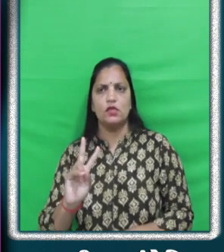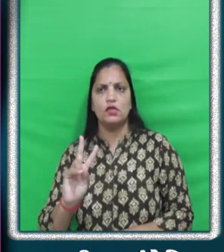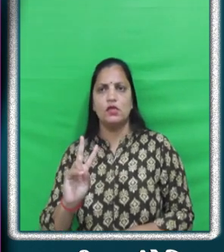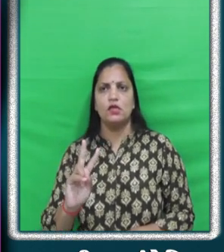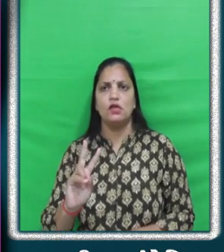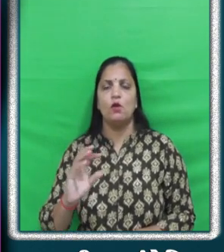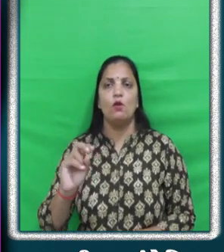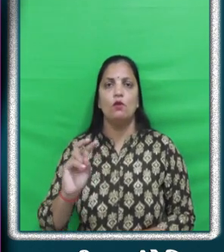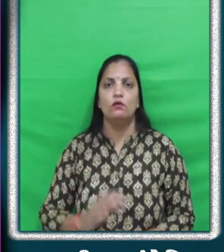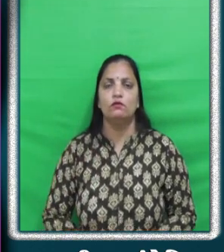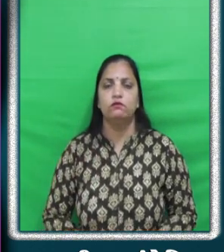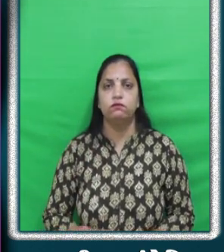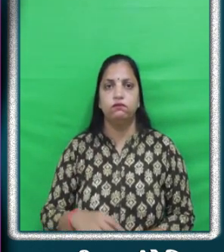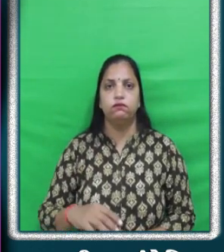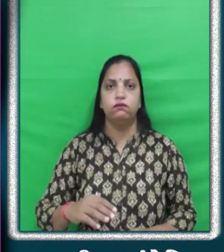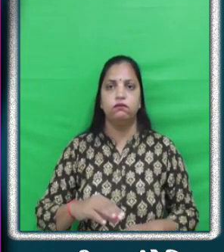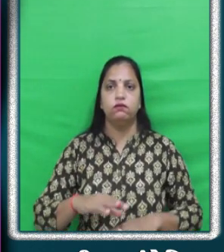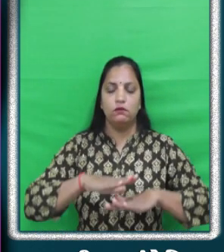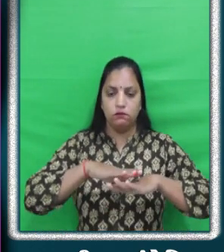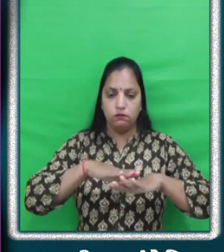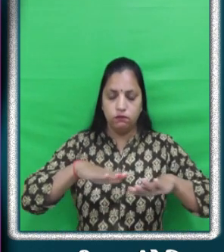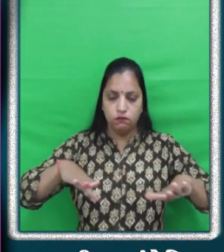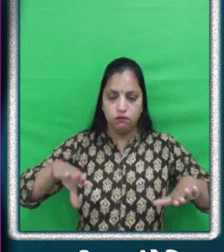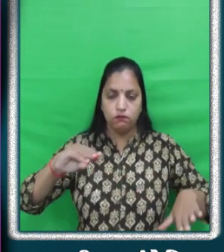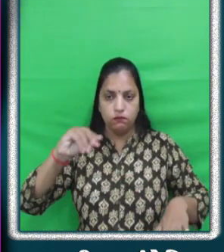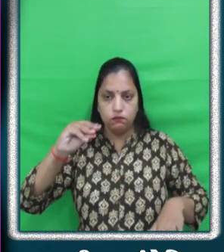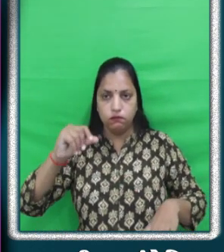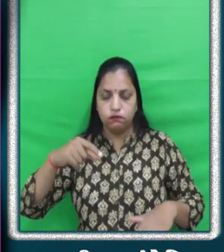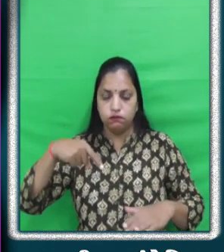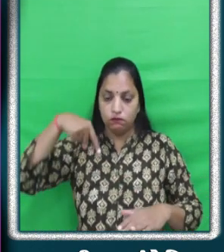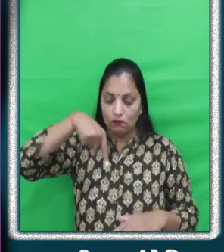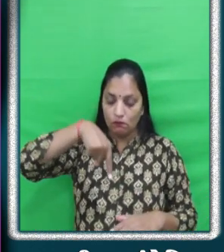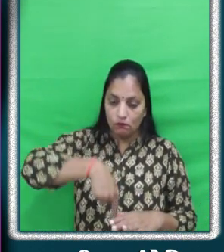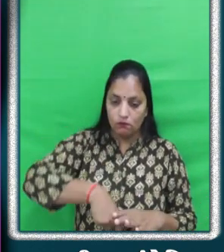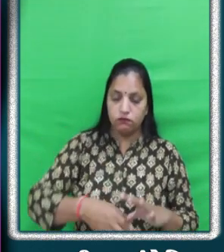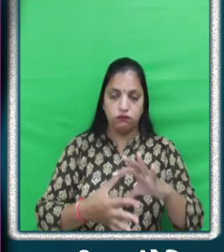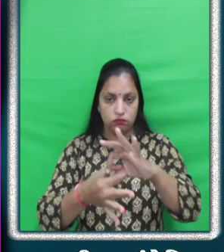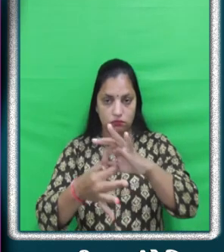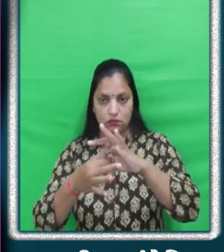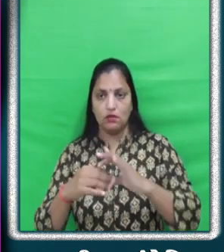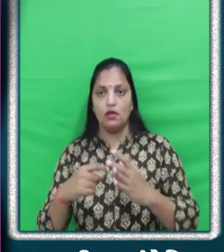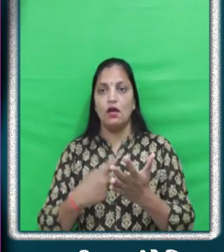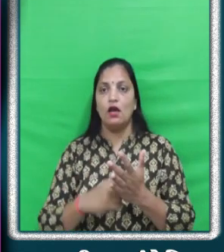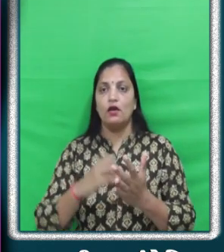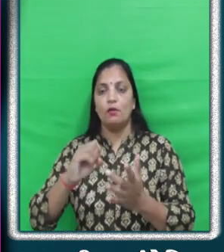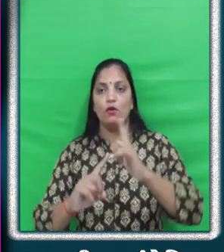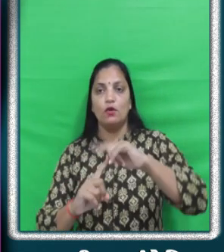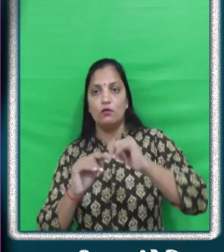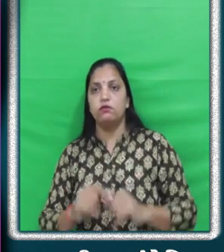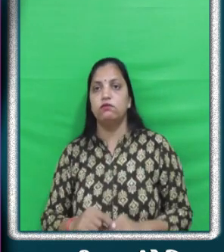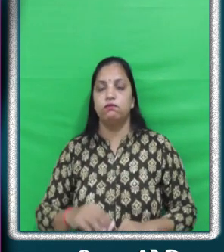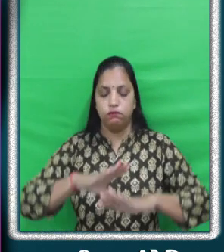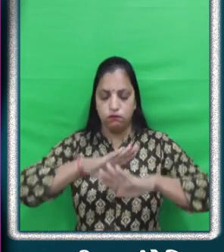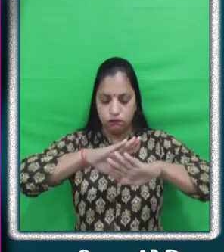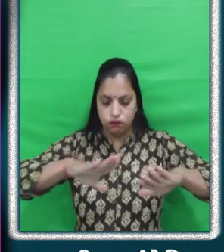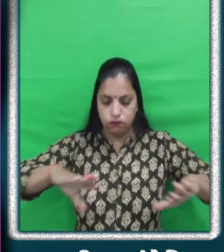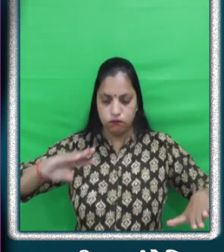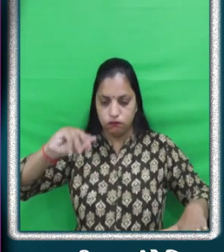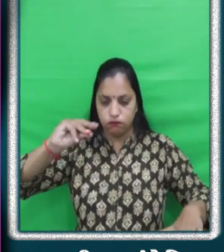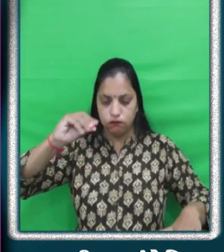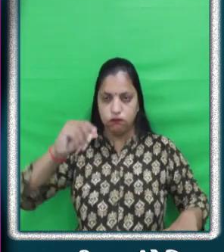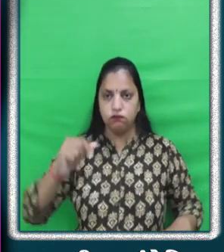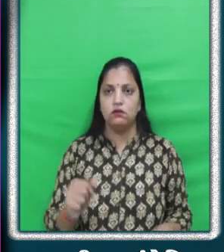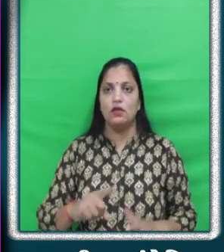ભૂમિના સંપર્કમાં આવેલી છે, સેના દ્વારા, મૂળ દ્વારા. તેથી તે શું કરશે, મૂળ દ્વારા જમીનમાંથી